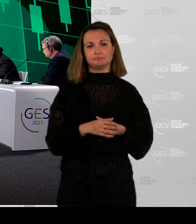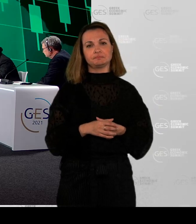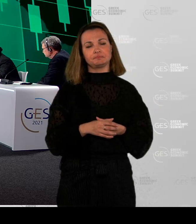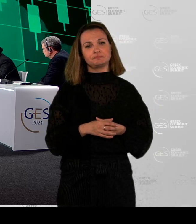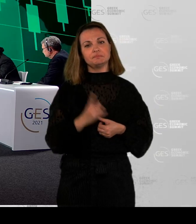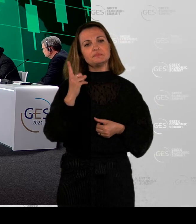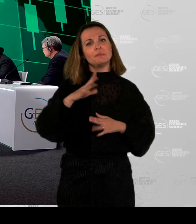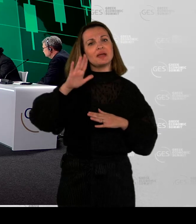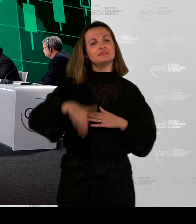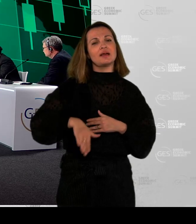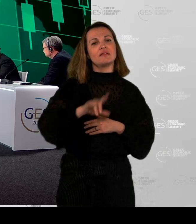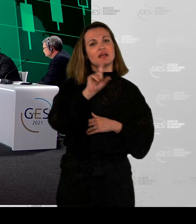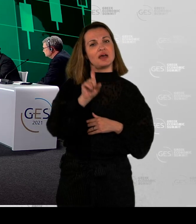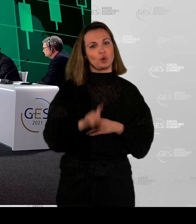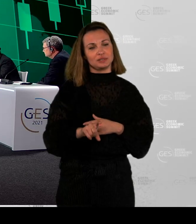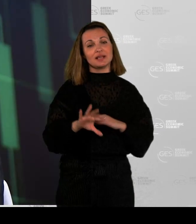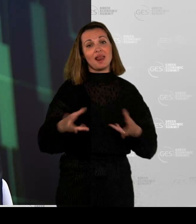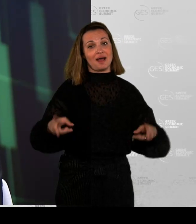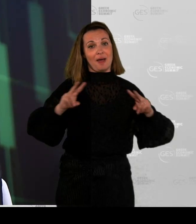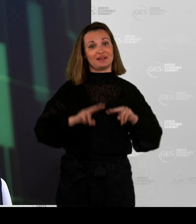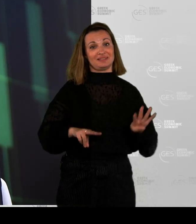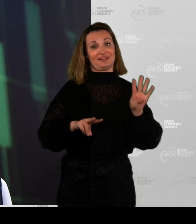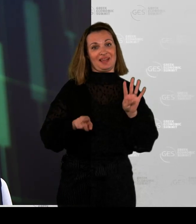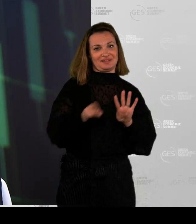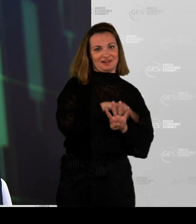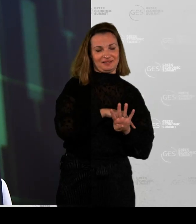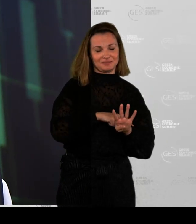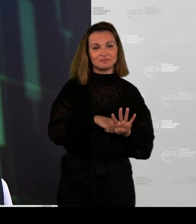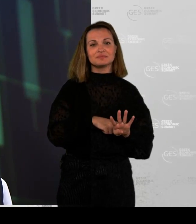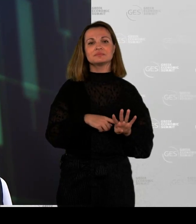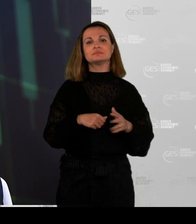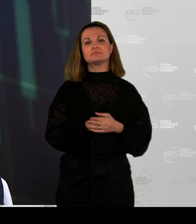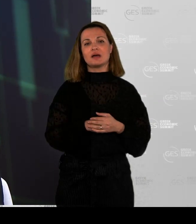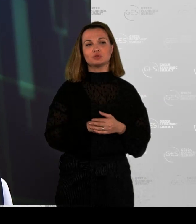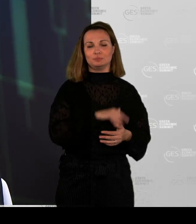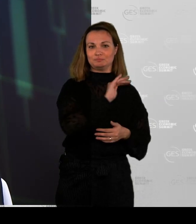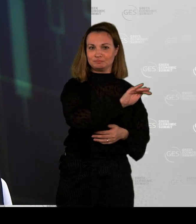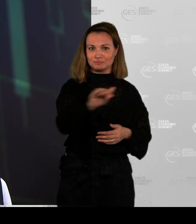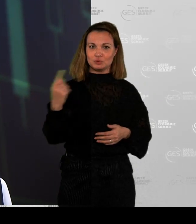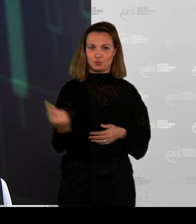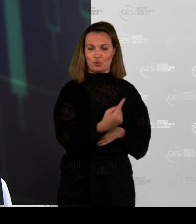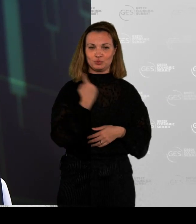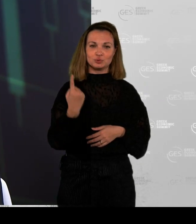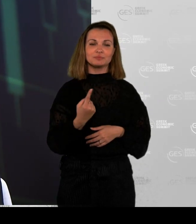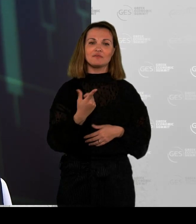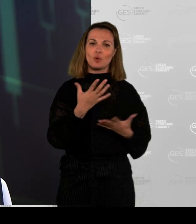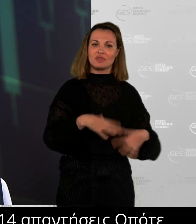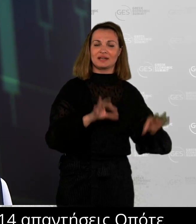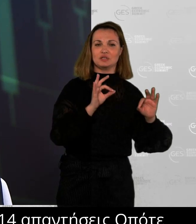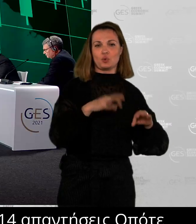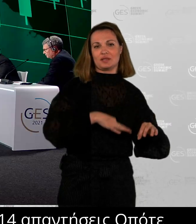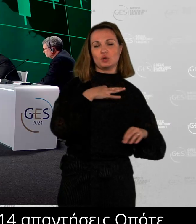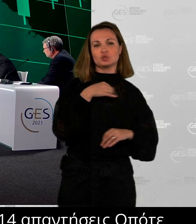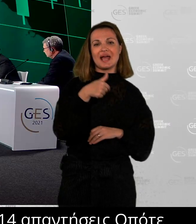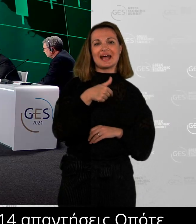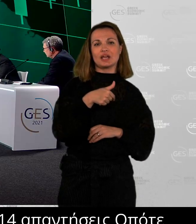Μία τελευταία ερώτηση, αλλά τέσσερις απαντήσεις. Οπότε προς όλους θα ξεκινήσω με τον κύριο Γρηγορίου. Στην